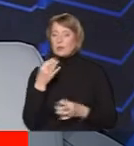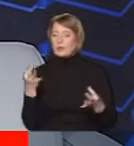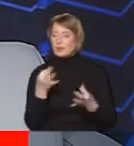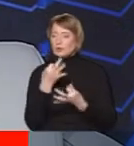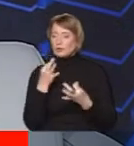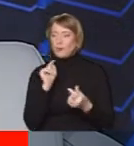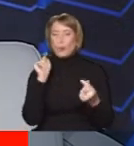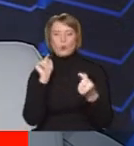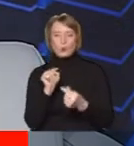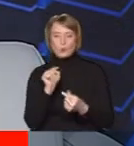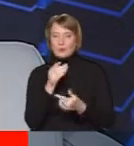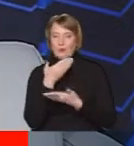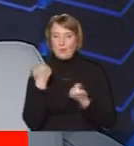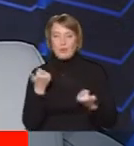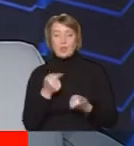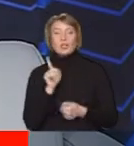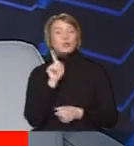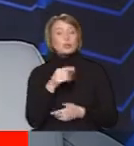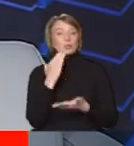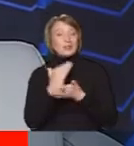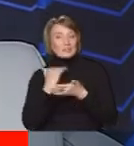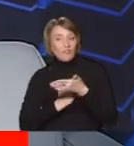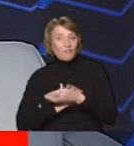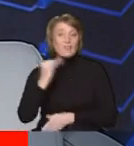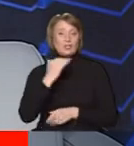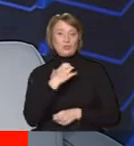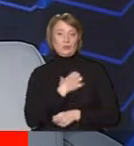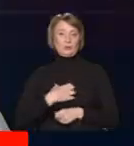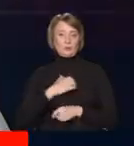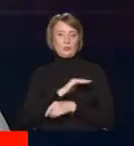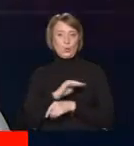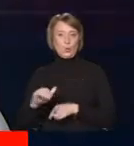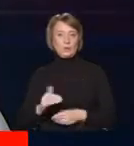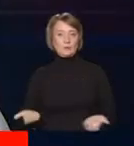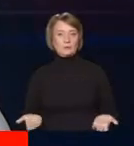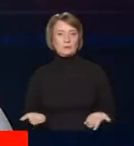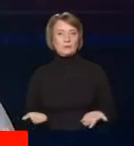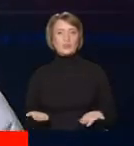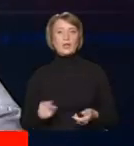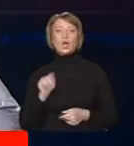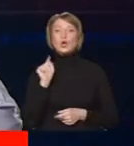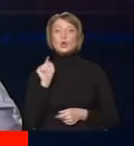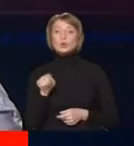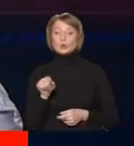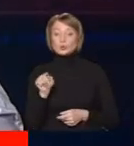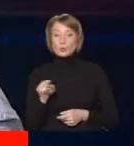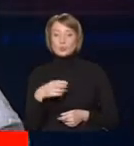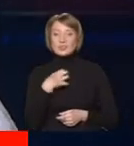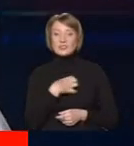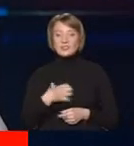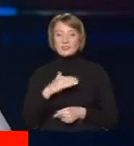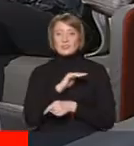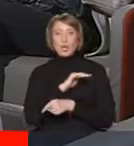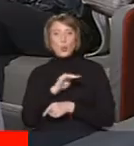против не имею, это тоже нужно. Но есть высший стратегический уровень. Про тот стратегический